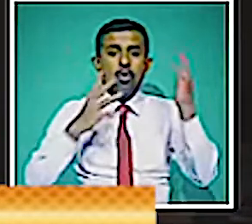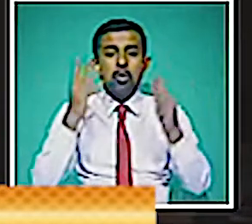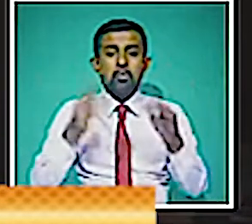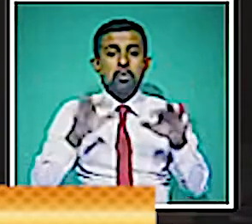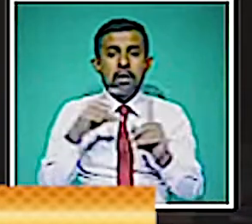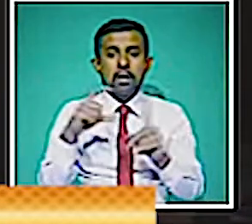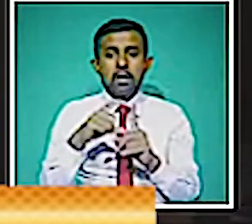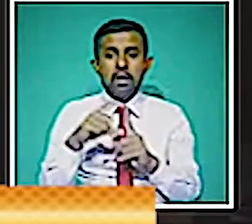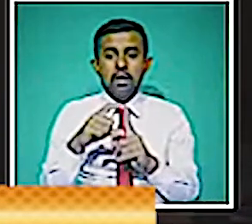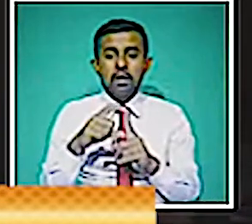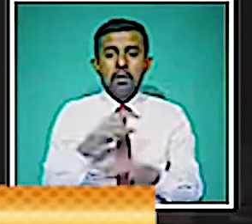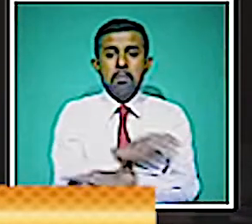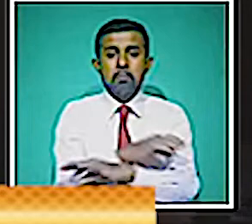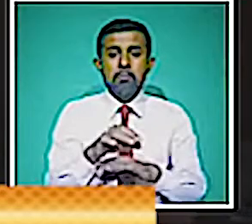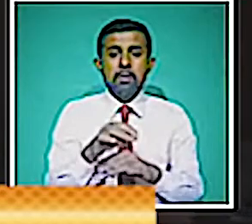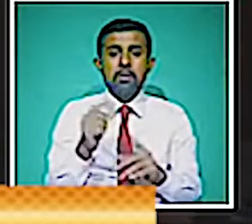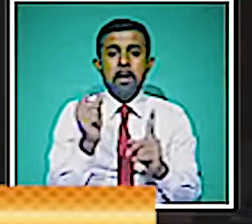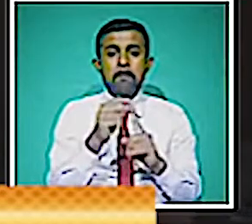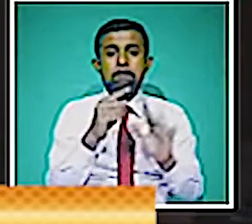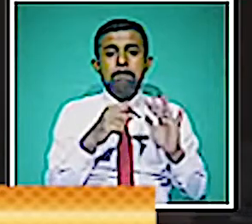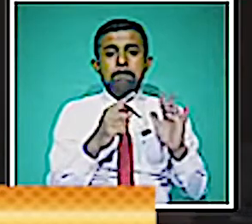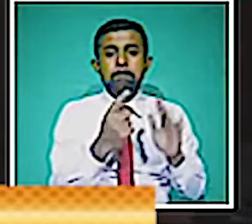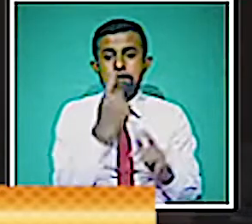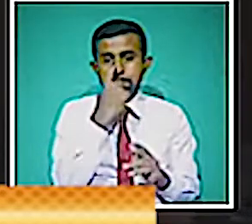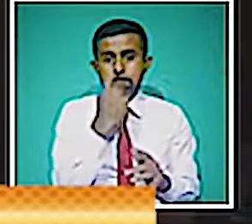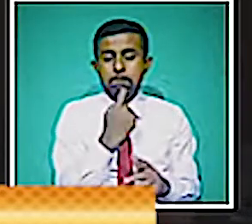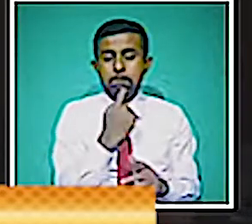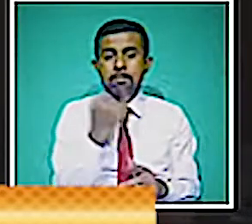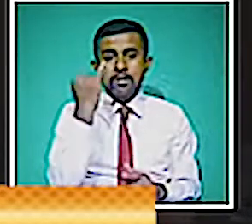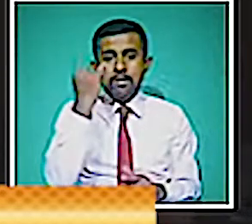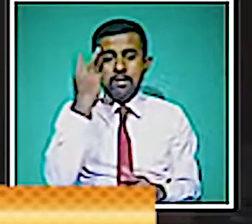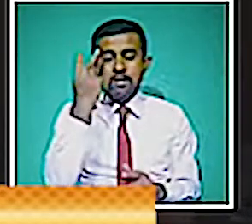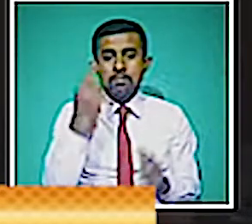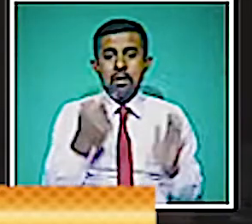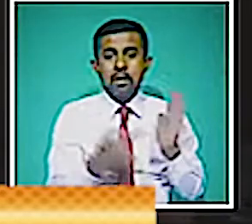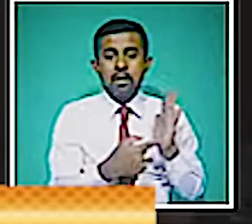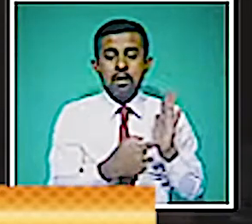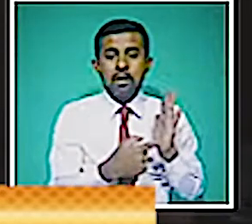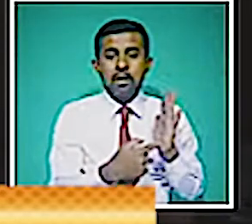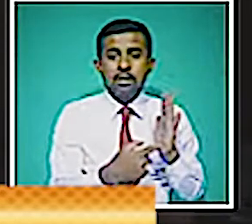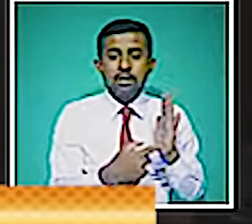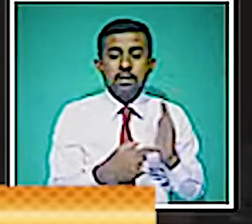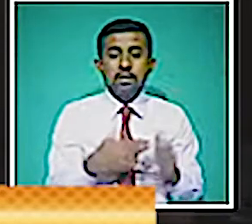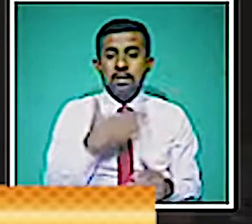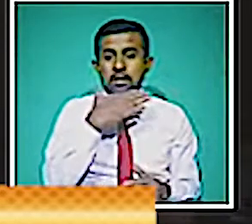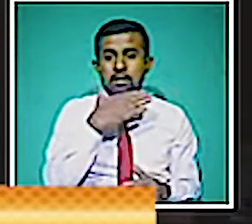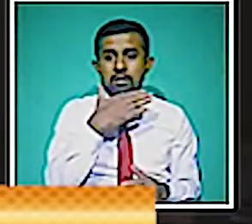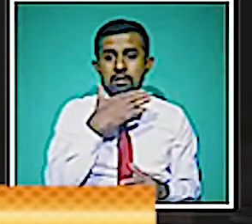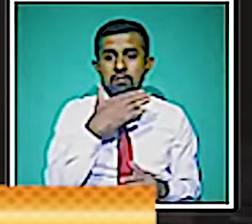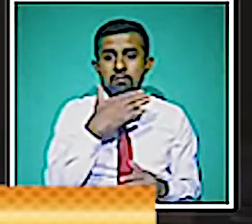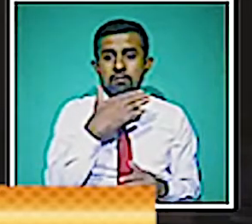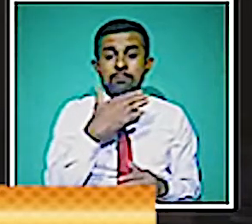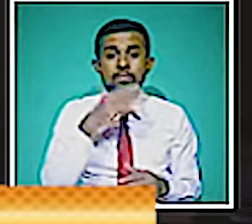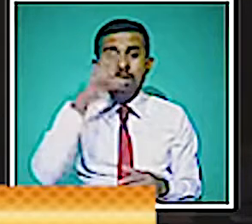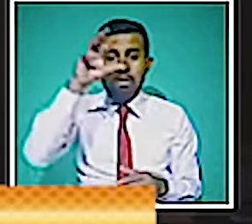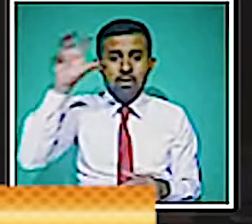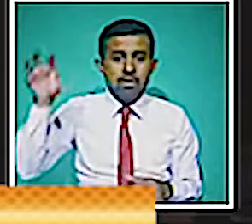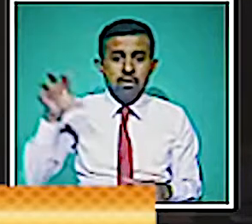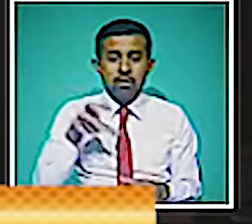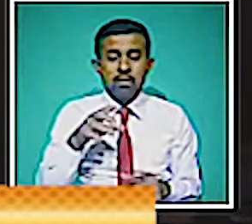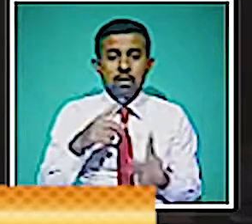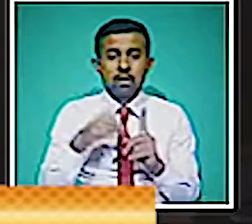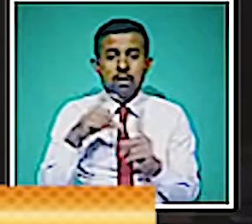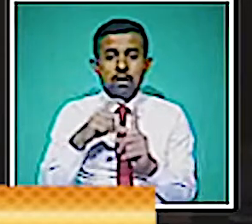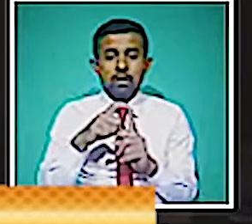அடையாளம் காணப்பட்டிருக்கிறது. சிங்கப்பூர், தன்சானியா, அமெரிக்கா, ஆஸ்திரேலியா, பிரித்தானியா போன்ற நாடுகளில் இருக்கின்ற கல்வியினுடைய செயல்பாடுகள் கல்வி